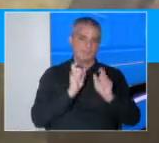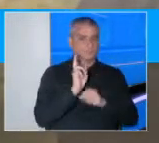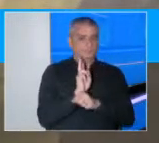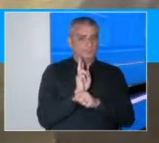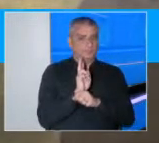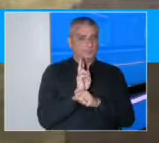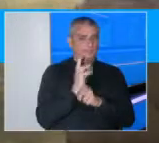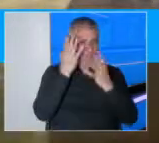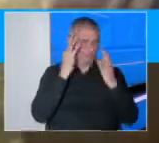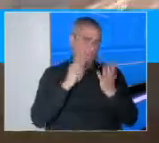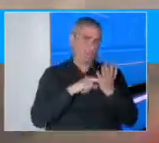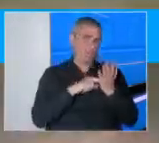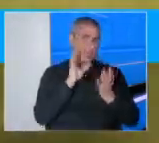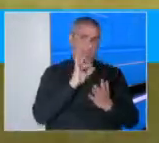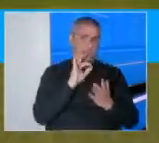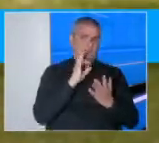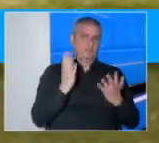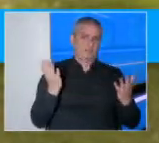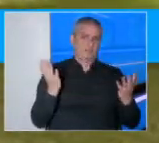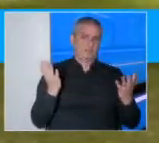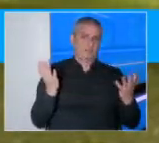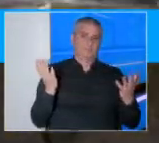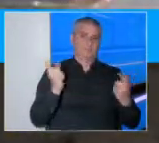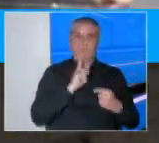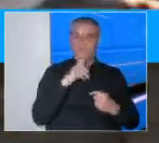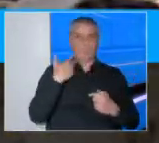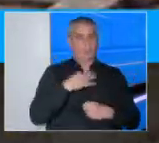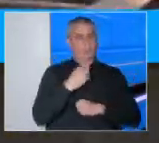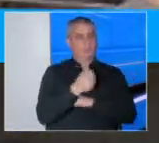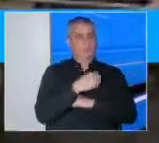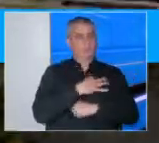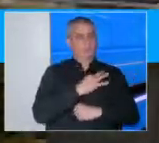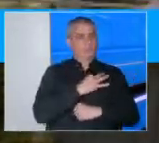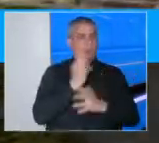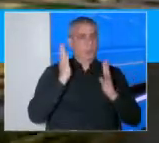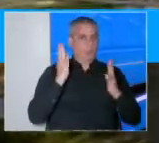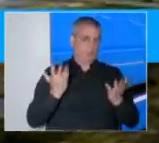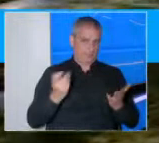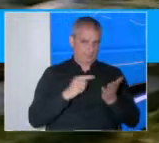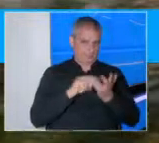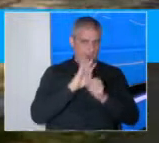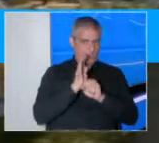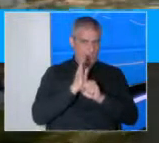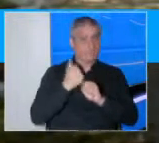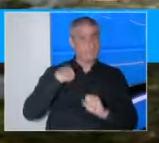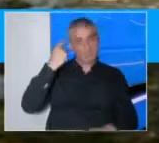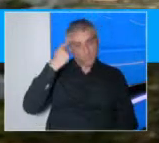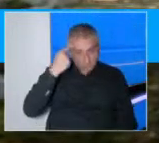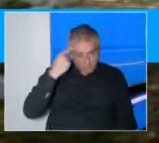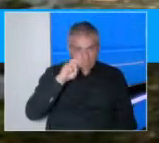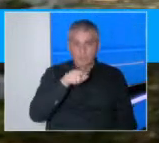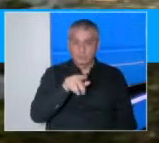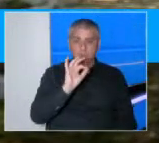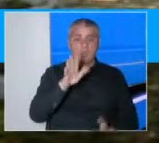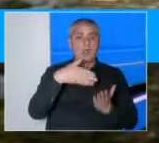זהירים ומכבדים, כי עדיין אנחנו, אתה יודע, אסור להיות שעננים יותר מדי, ואני מניח אבל שבעניין הזה